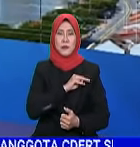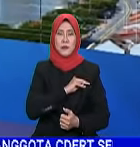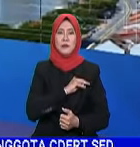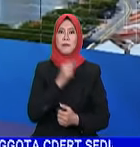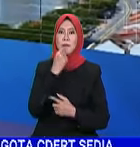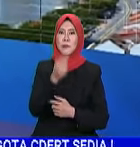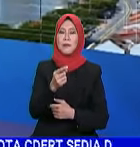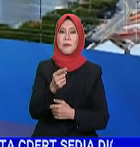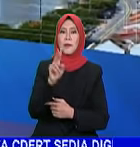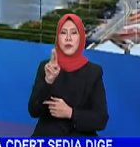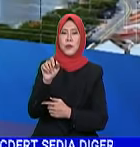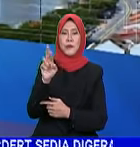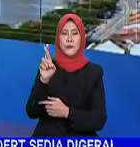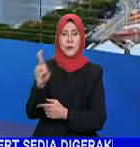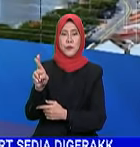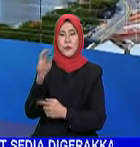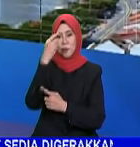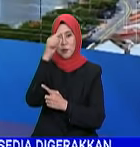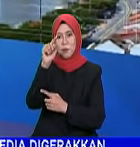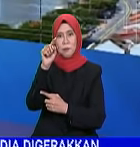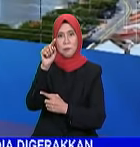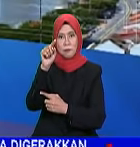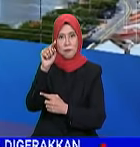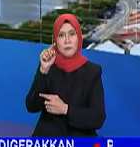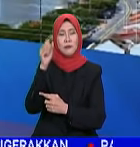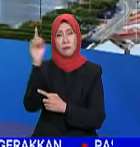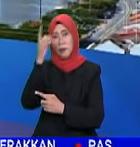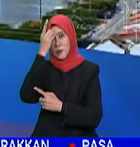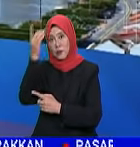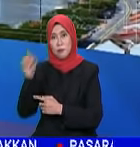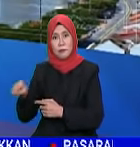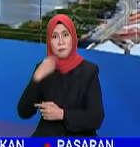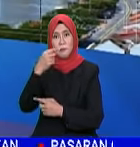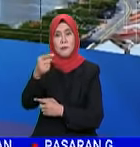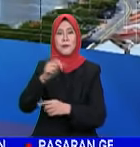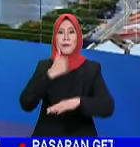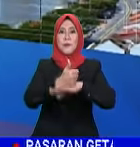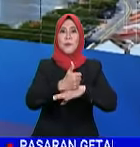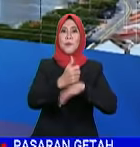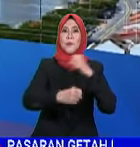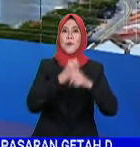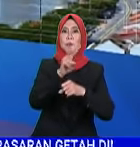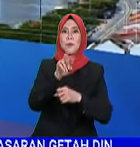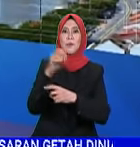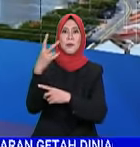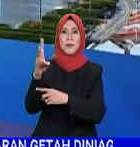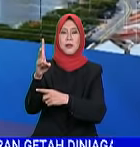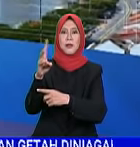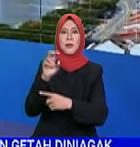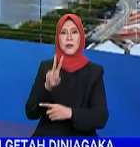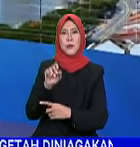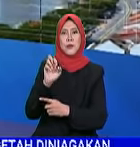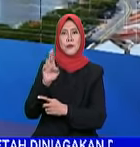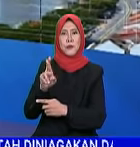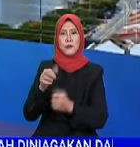bertanggungjawab kepada UNIFOR, Dato' Amar Douglas Sugambas berkata, sejak penubuhannya pada tahun 2017, UNIFOR telah memberi